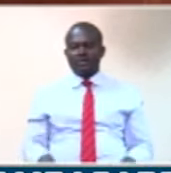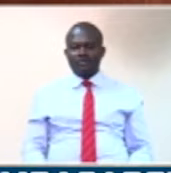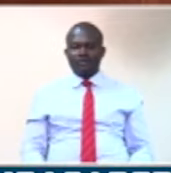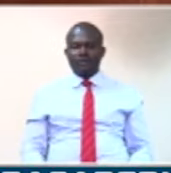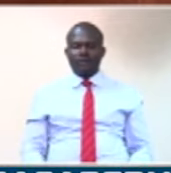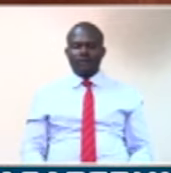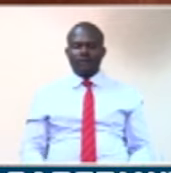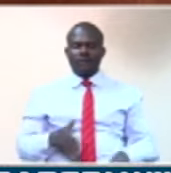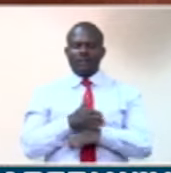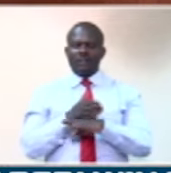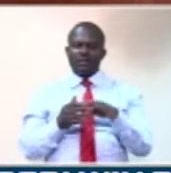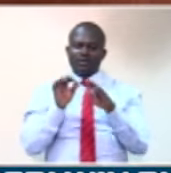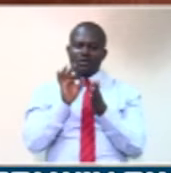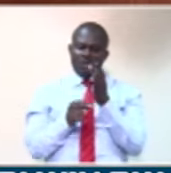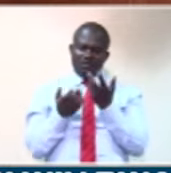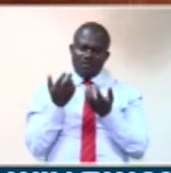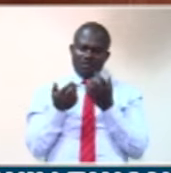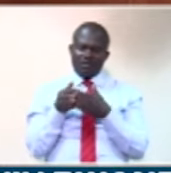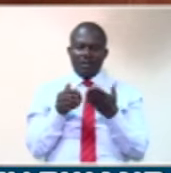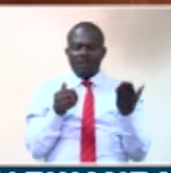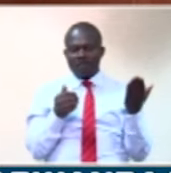Kwikata, kwitwika,